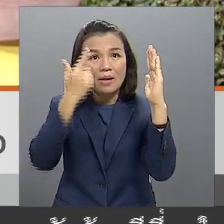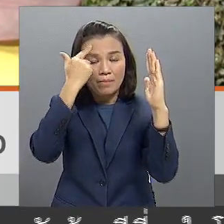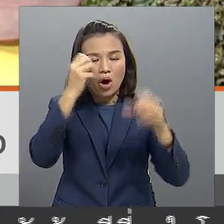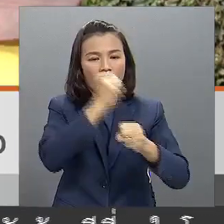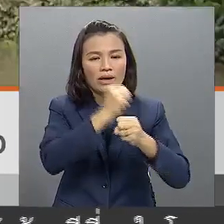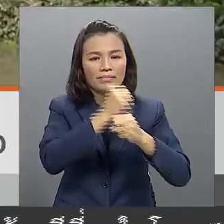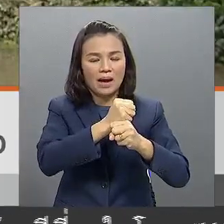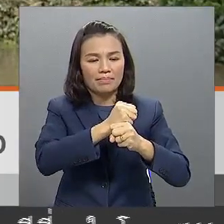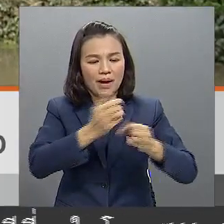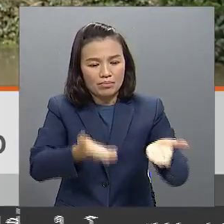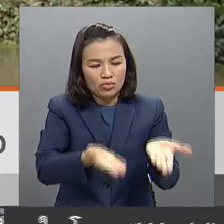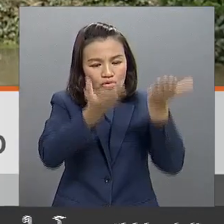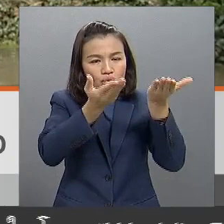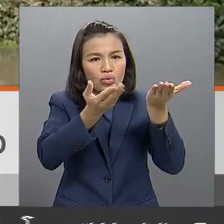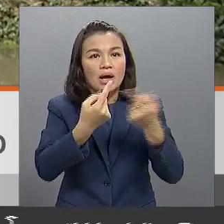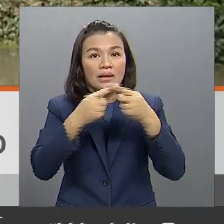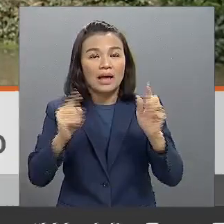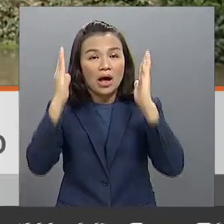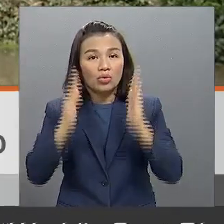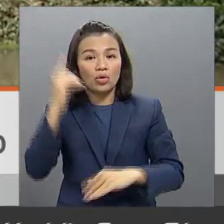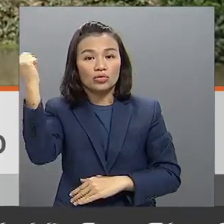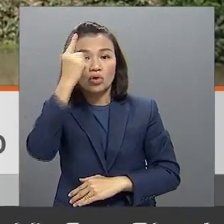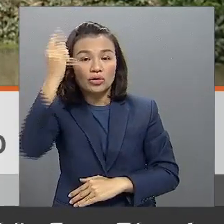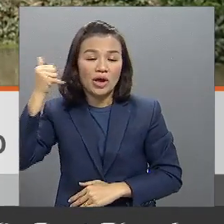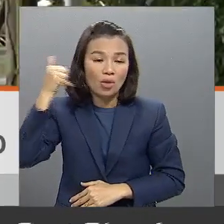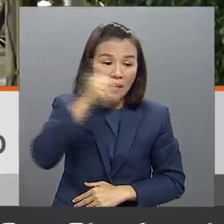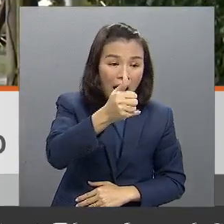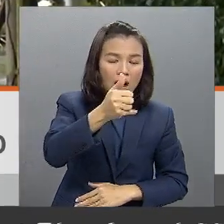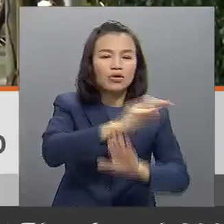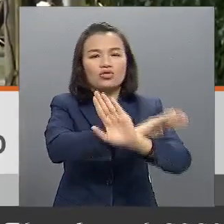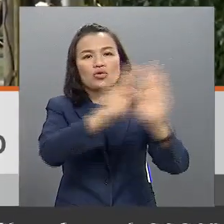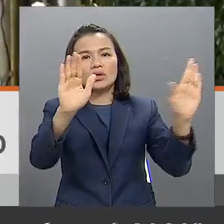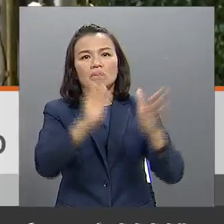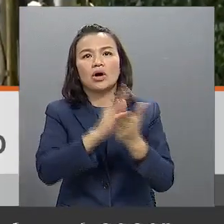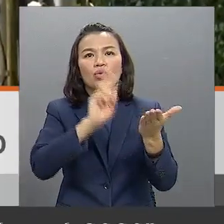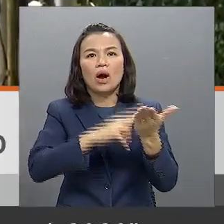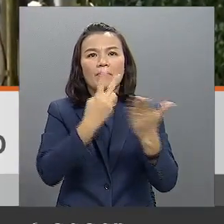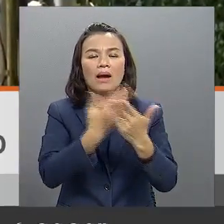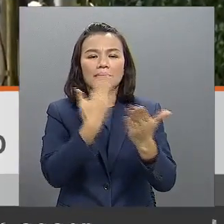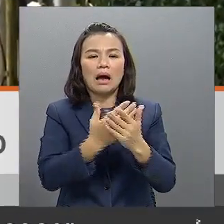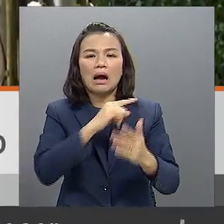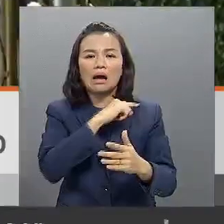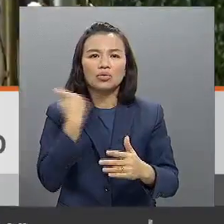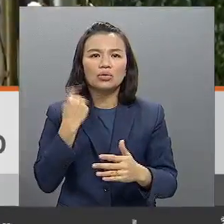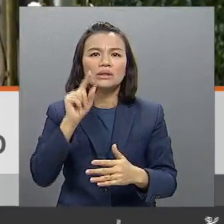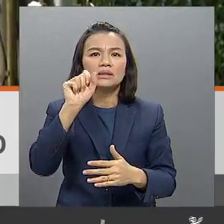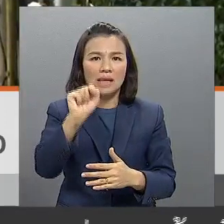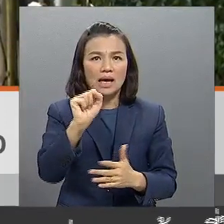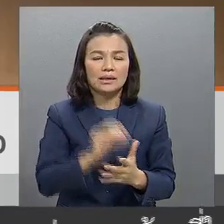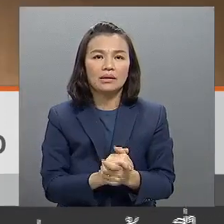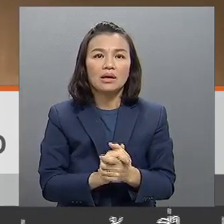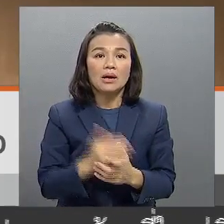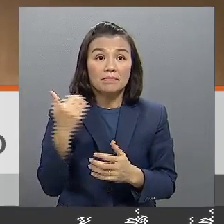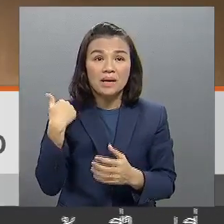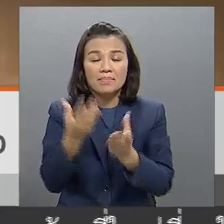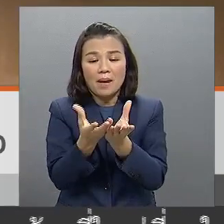แต่การยกเลิกการเดินทางของลูกค้าในช่วง5วันที่ถูกน้ำท่วมก็เสียหายนับแสนบาทไม่นับรวมพื้นที่ที่ต้องปรับปรุงใหม่ทั้งหม